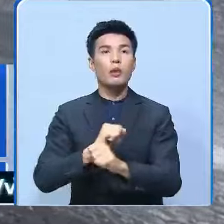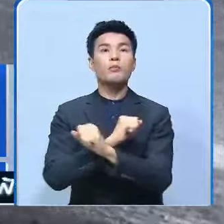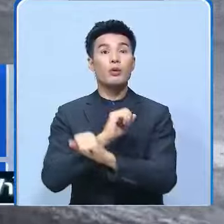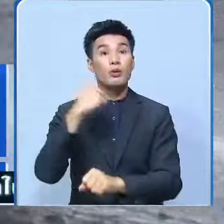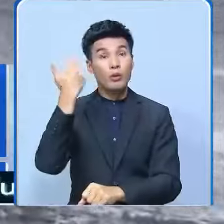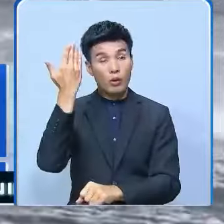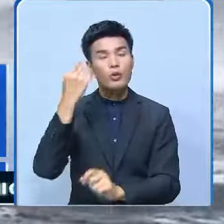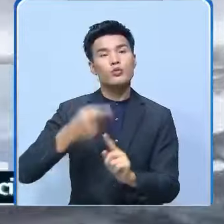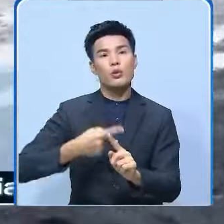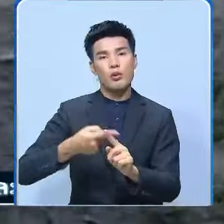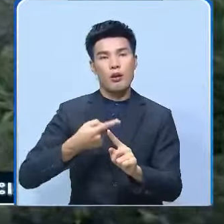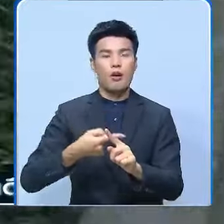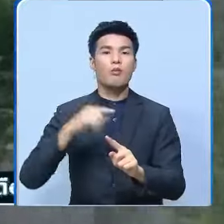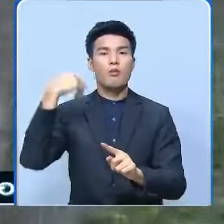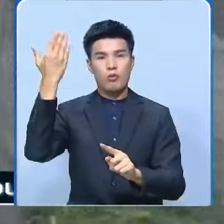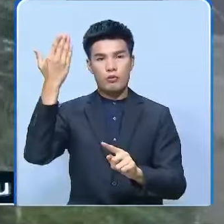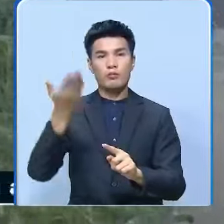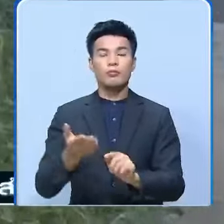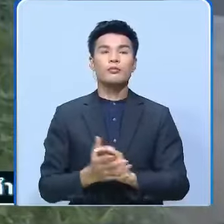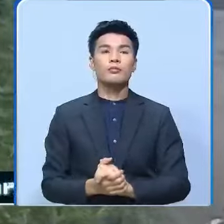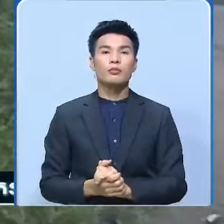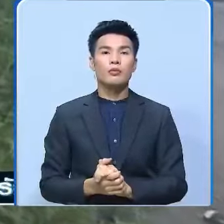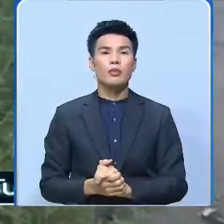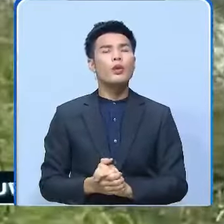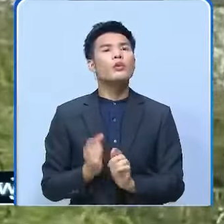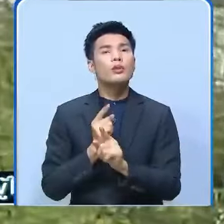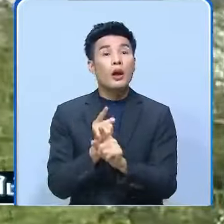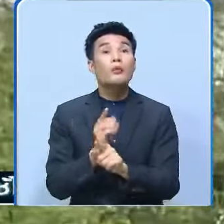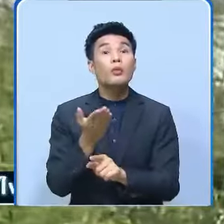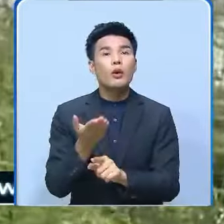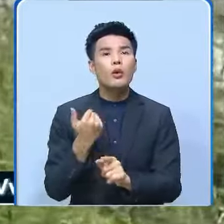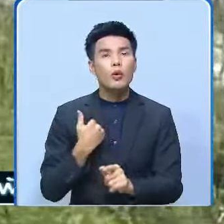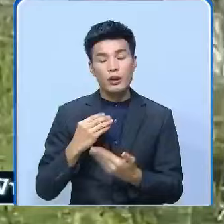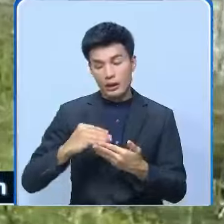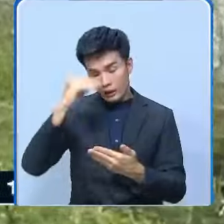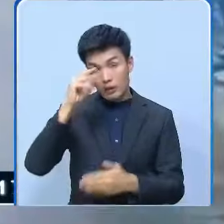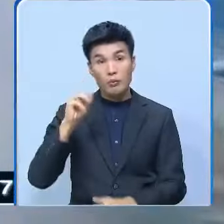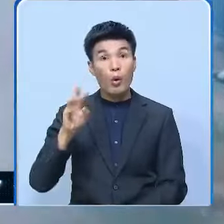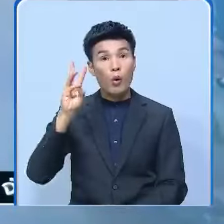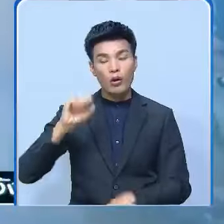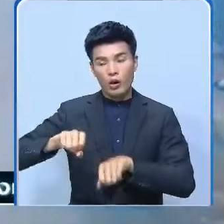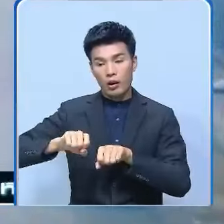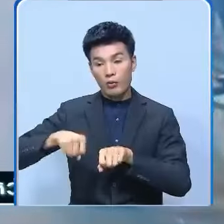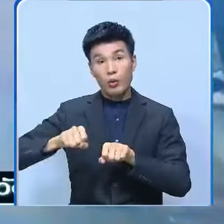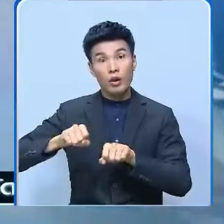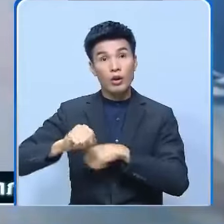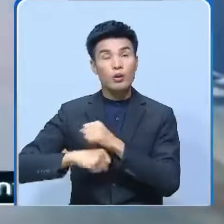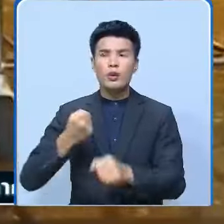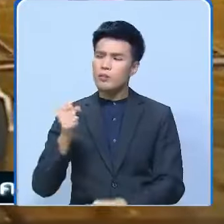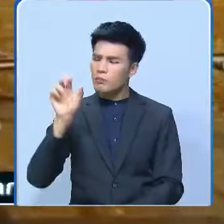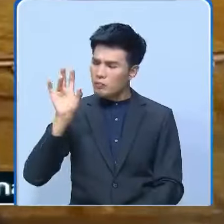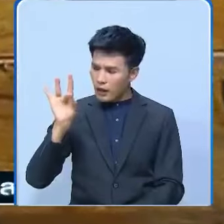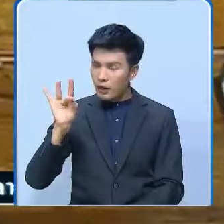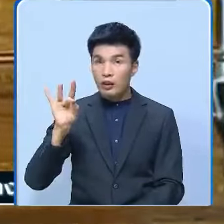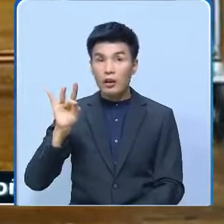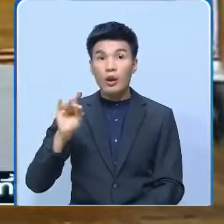เป็นการแก้ปัญหาเบื้องต้นไว้ก่อนค่ะส่วนความคืบหน้ากรณีที่นักเรียนชั้นม.6 อายุ18ปีขี่รถจักรยานยนต์ตกหลุม